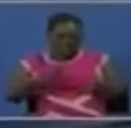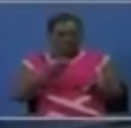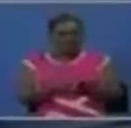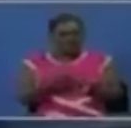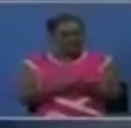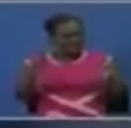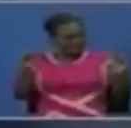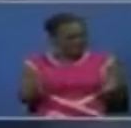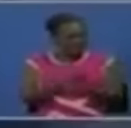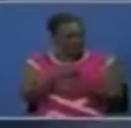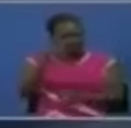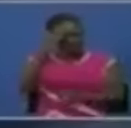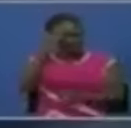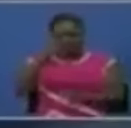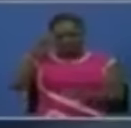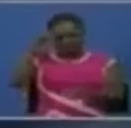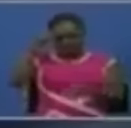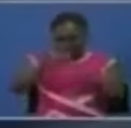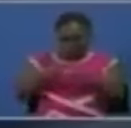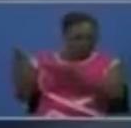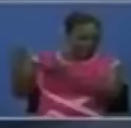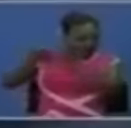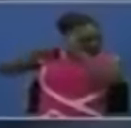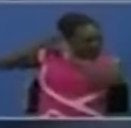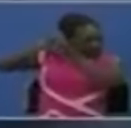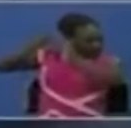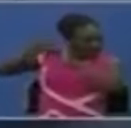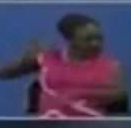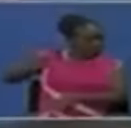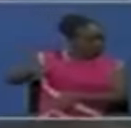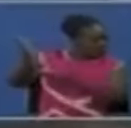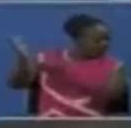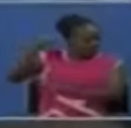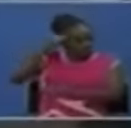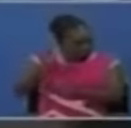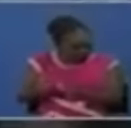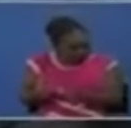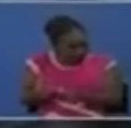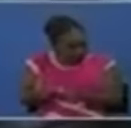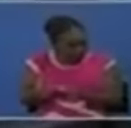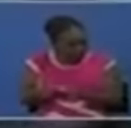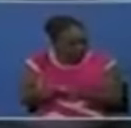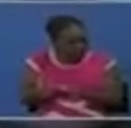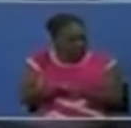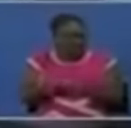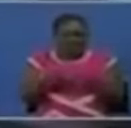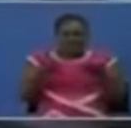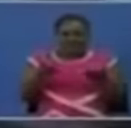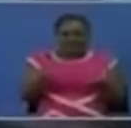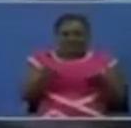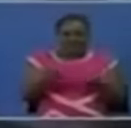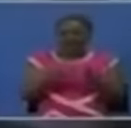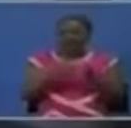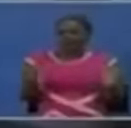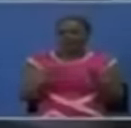kifani. Wamkumbuka huyu msusi milionea Josephine Irungu Kafura. Safari hii alishindwa kuikwepa tume ya uhasibu